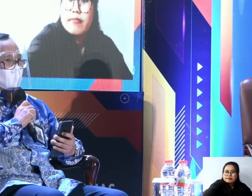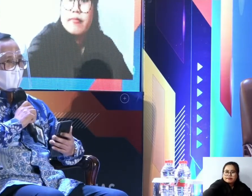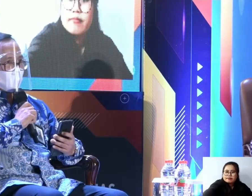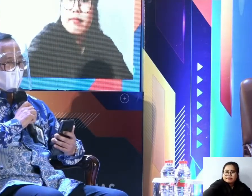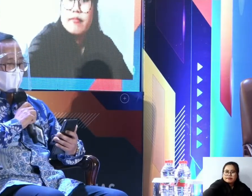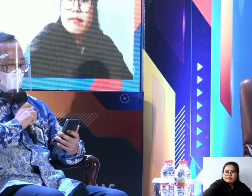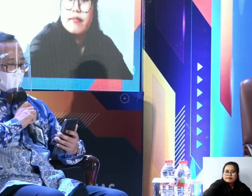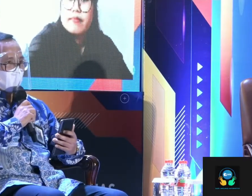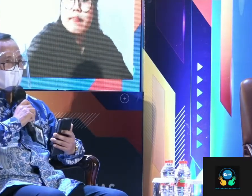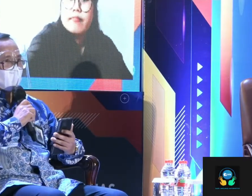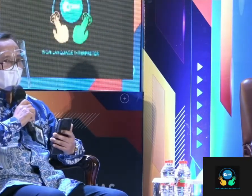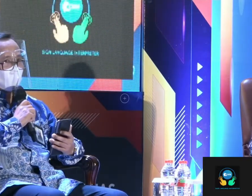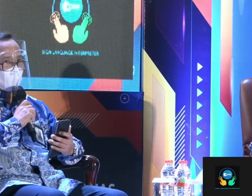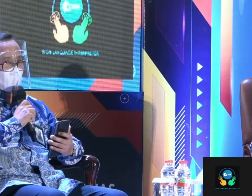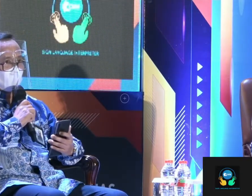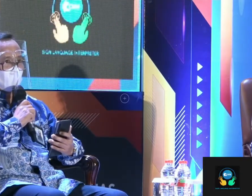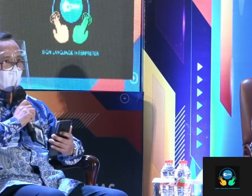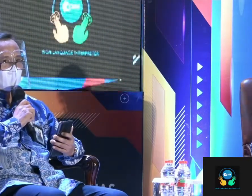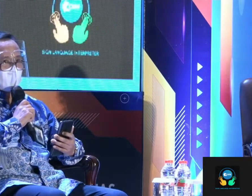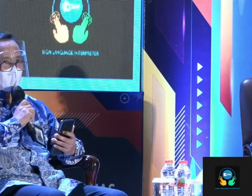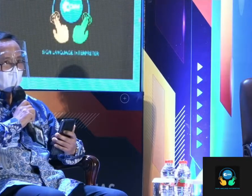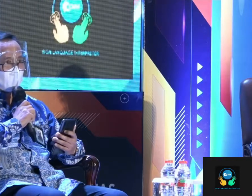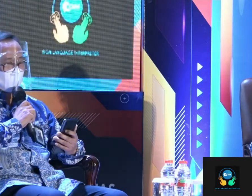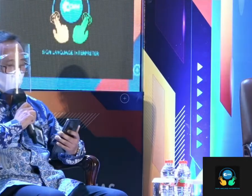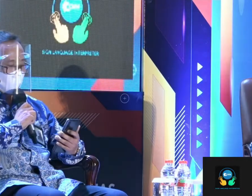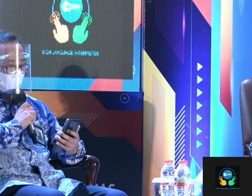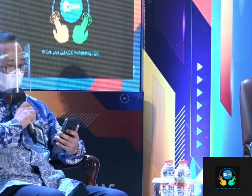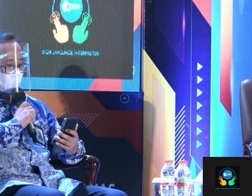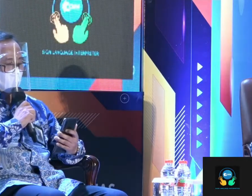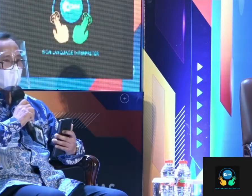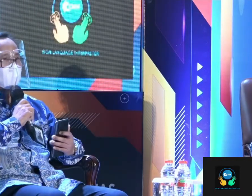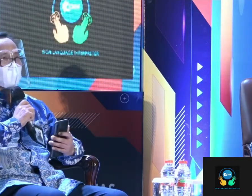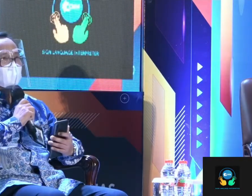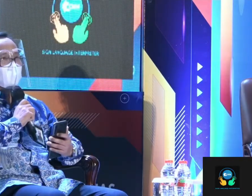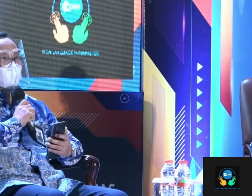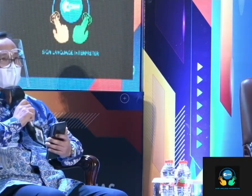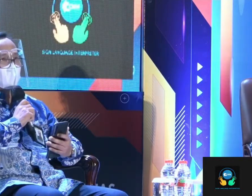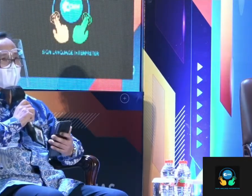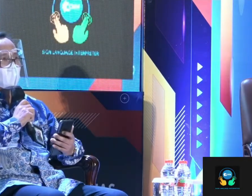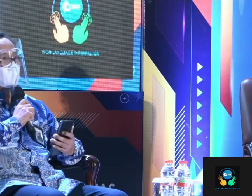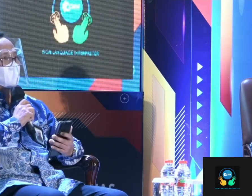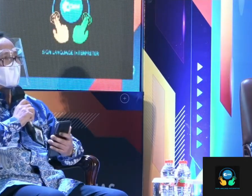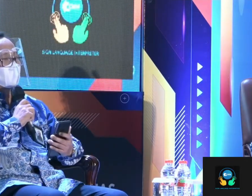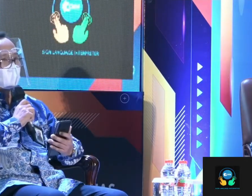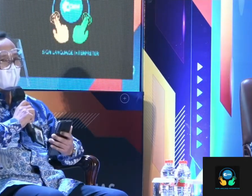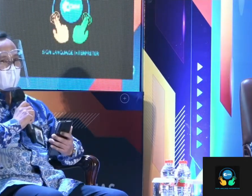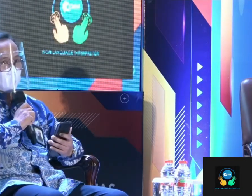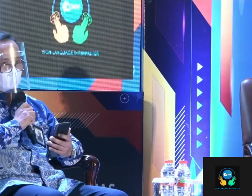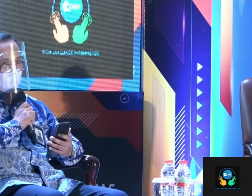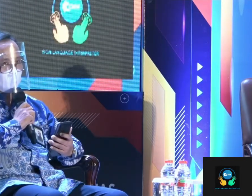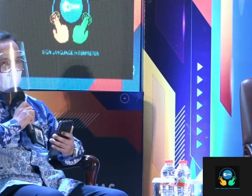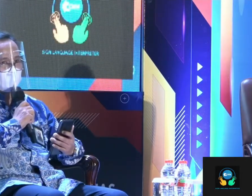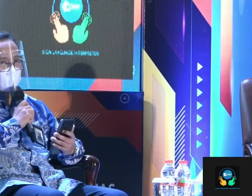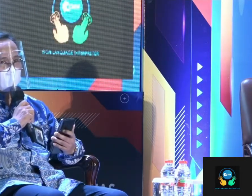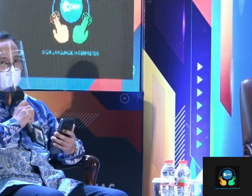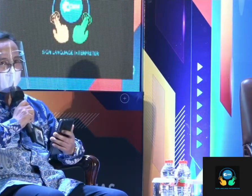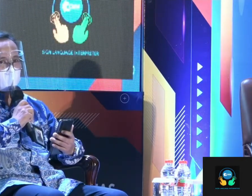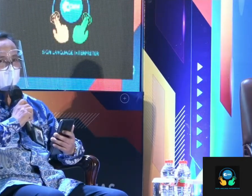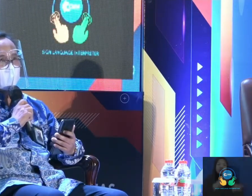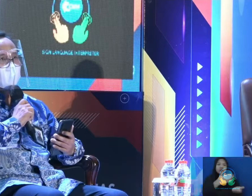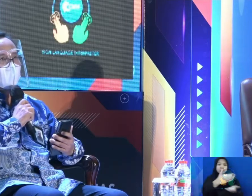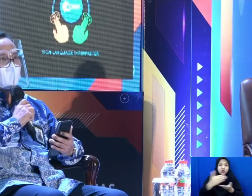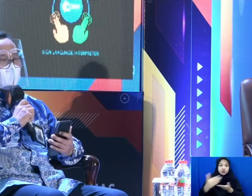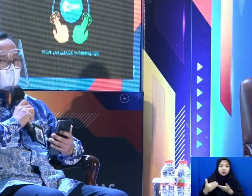kebijakan Apakah tahun 2021 akan dilakukan perekrutan atau bermanfaat